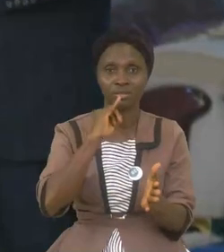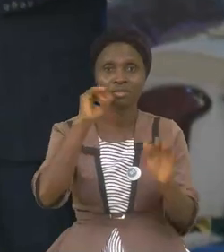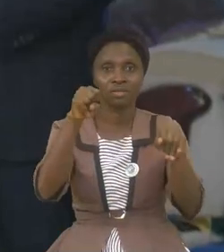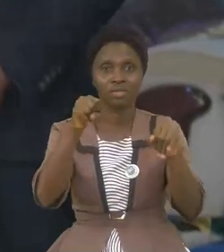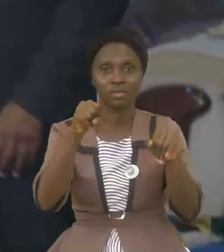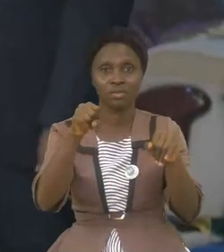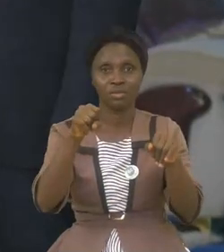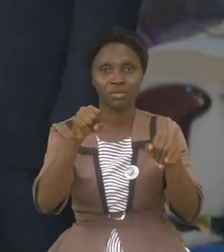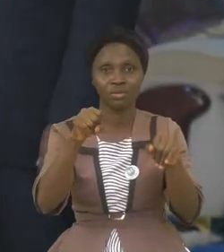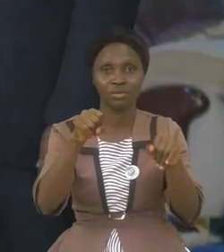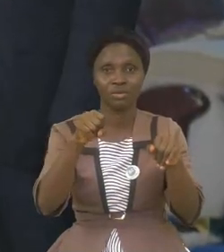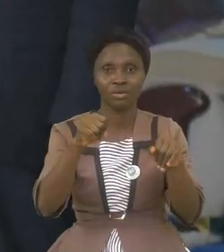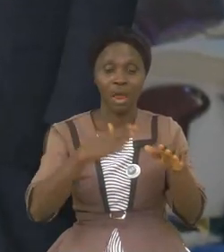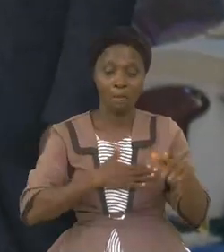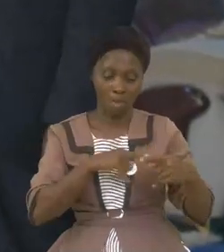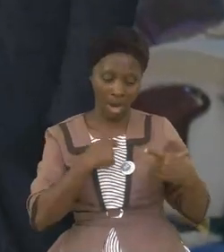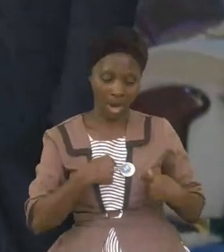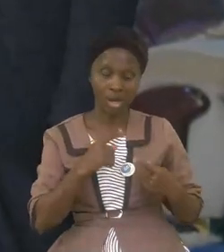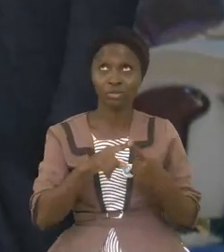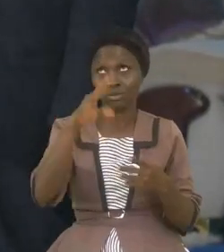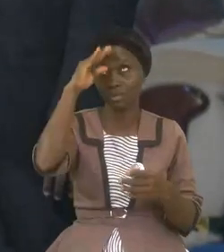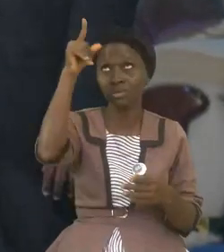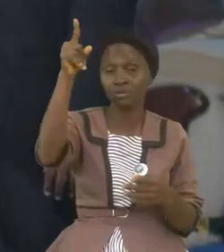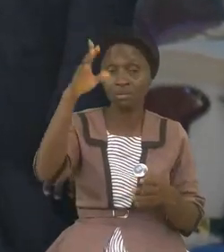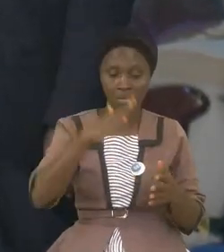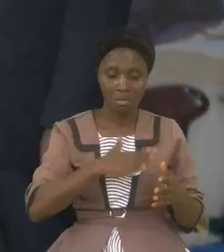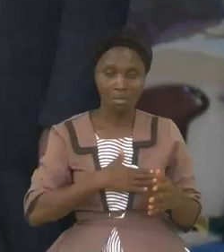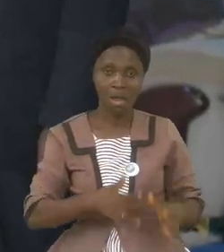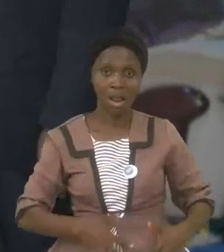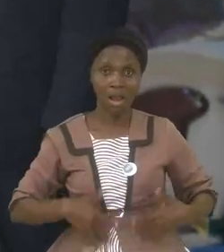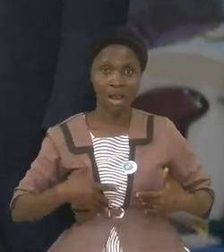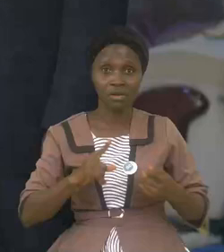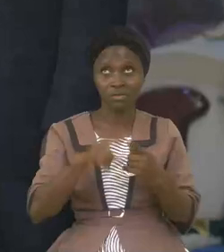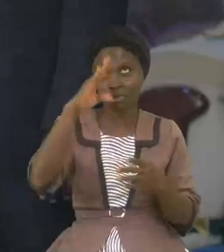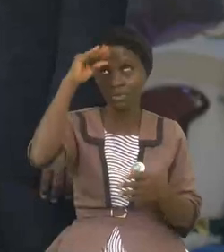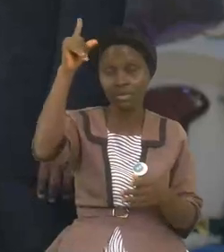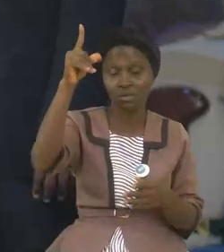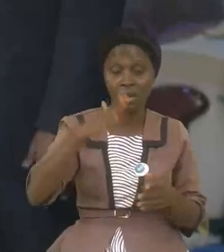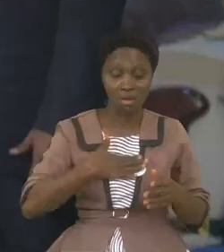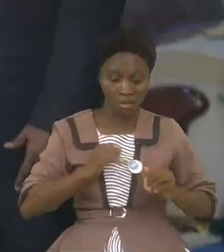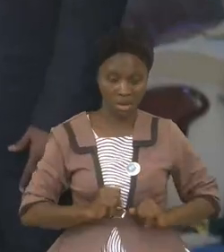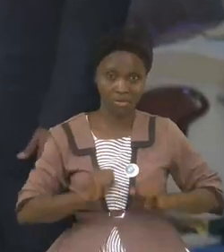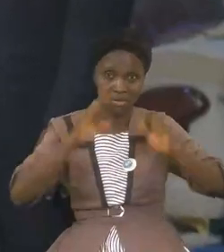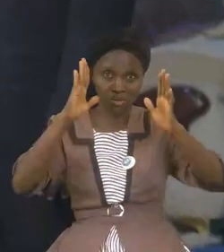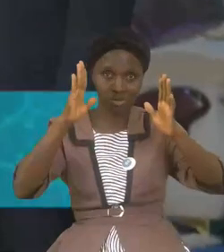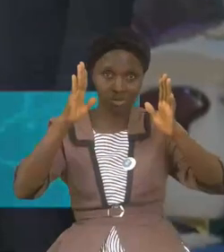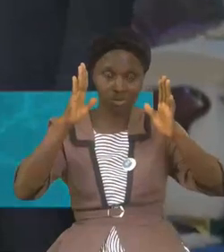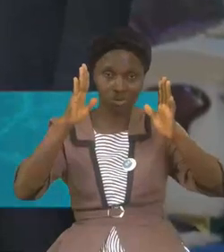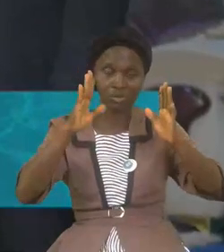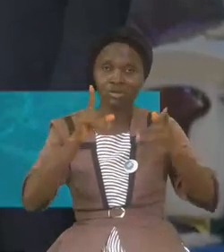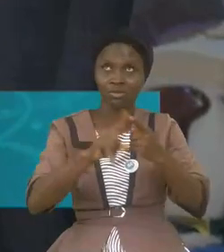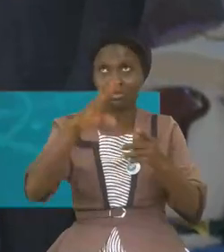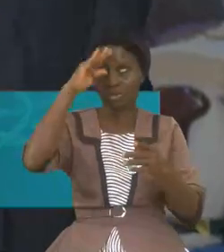Jude 24. Or, à celui qui peut, mon cœur à lui, ma vie à